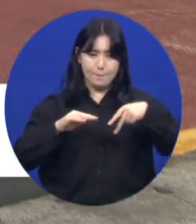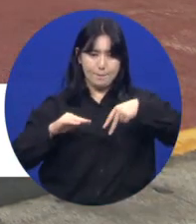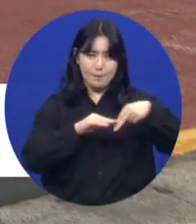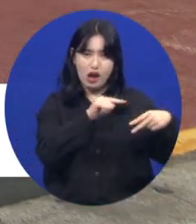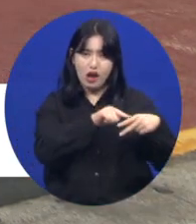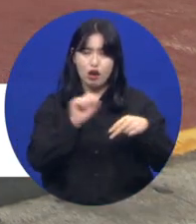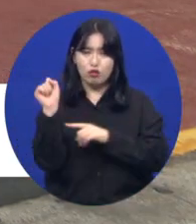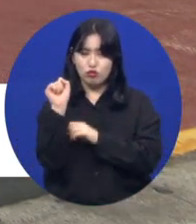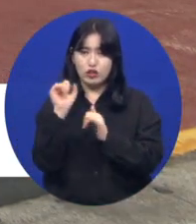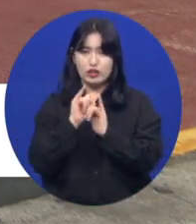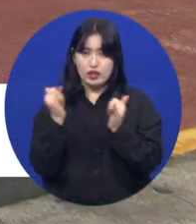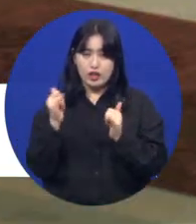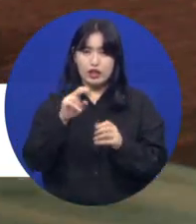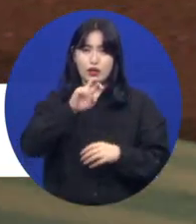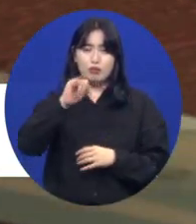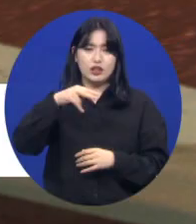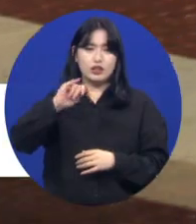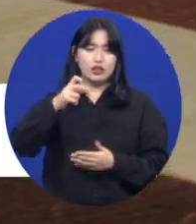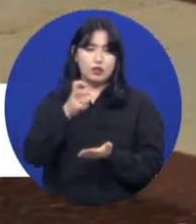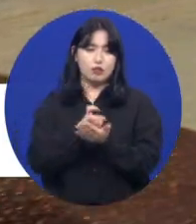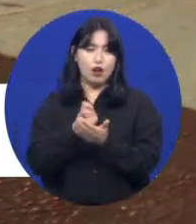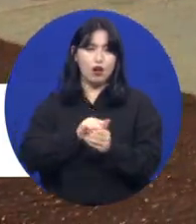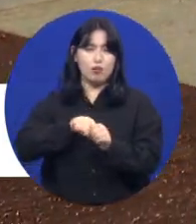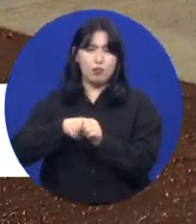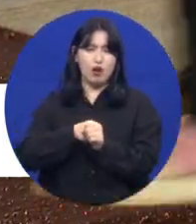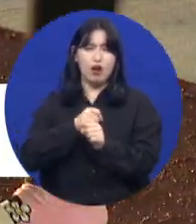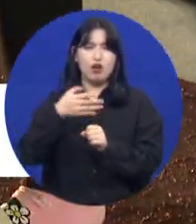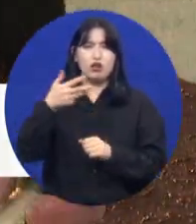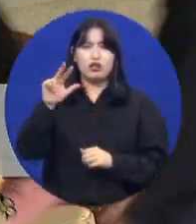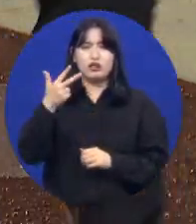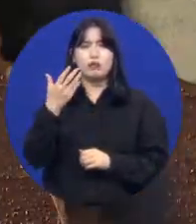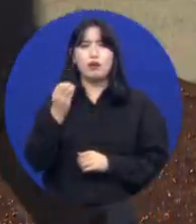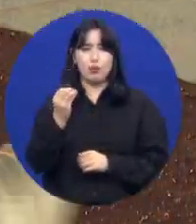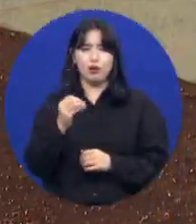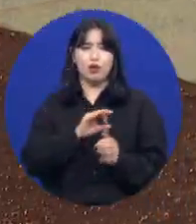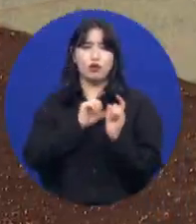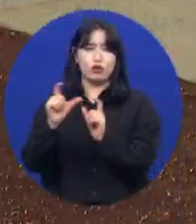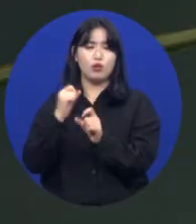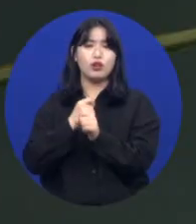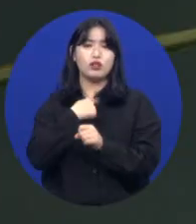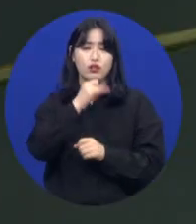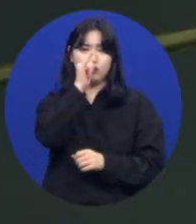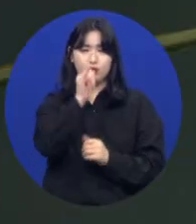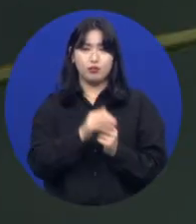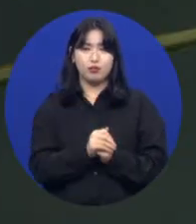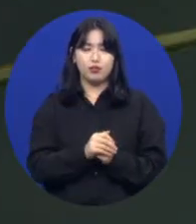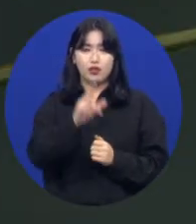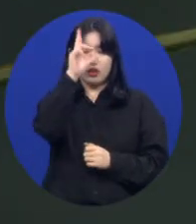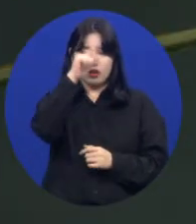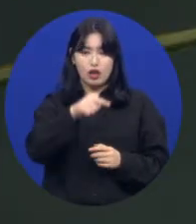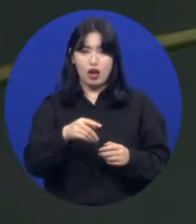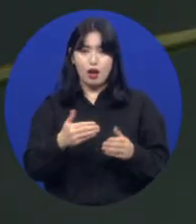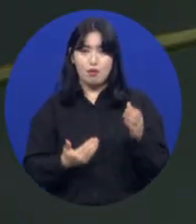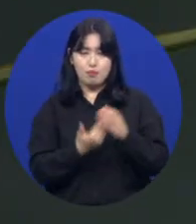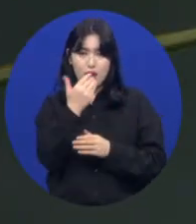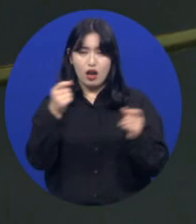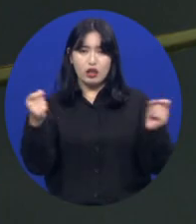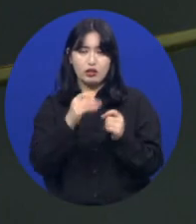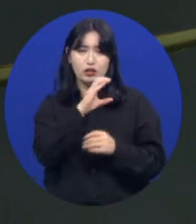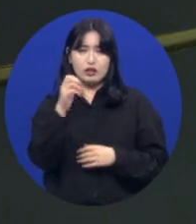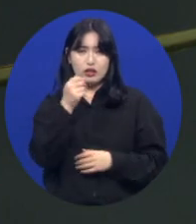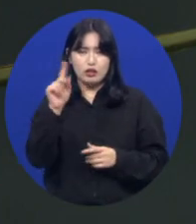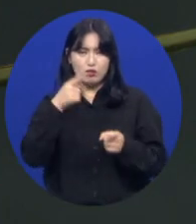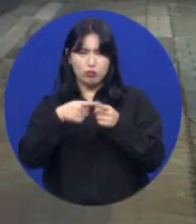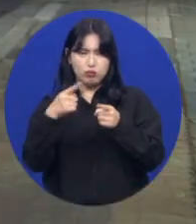운전자에게 민식이법이 처음 적용돼 벌금 700만 원이 선고됐습니다. 경찰은 사고 현장 인근 CCTV